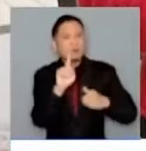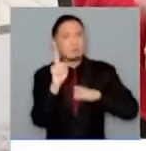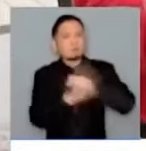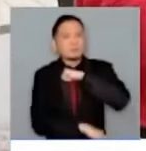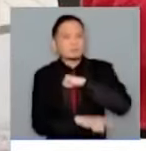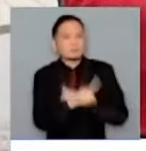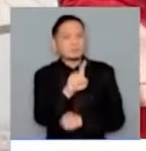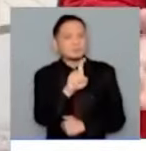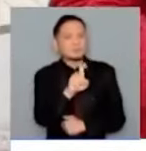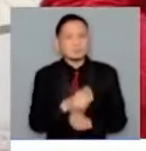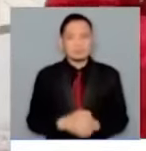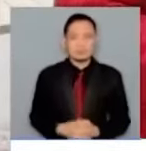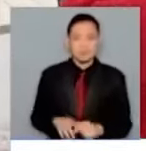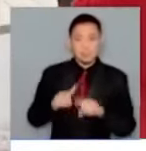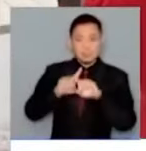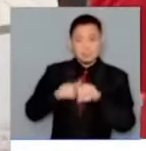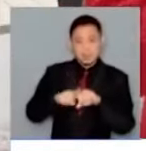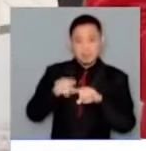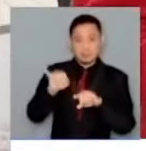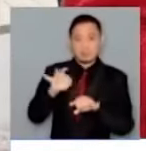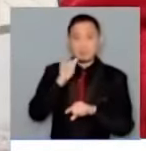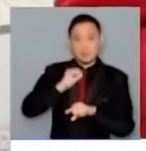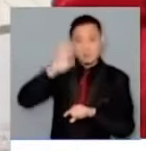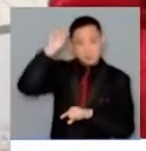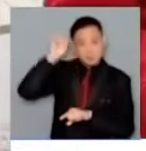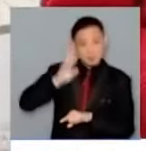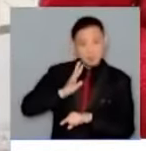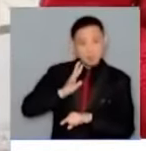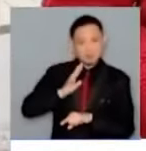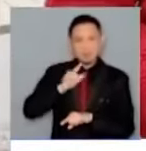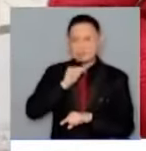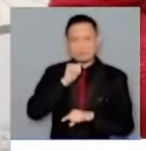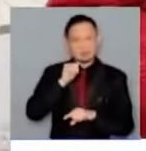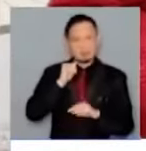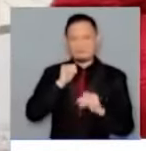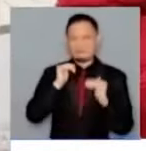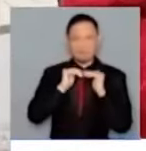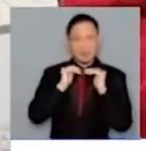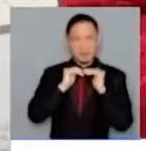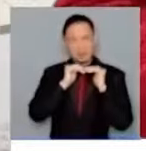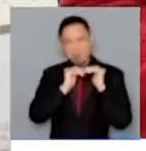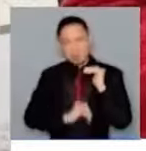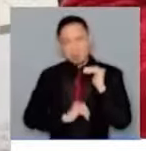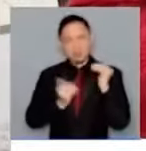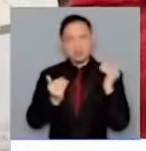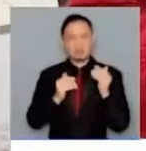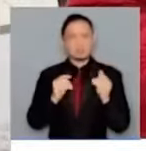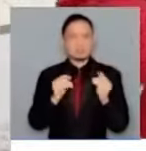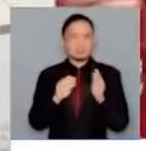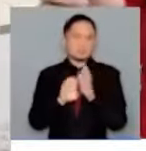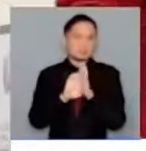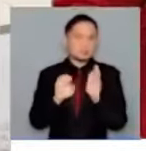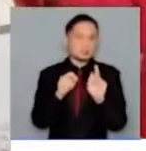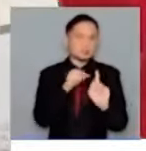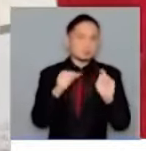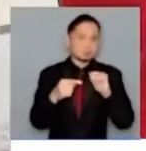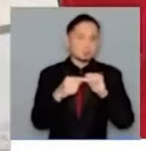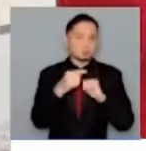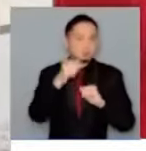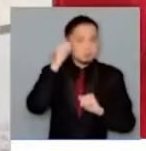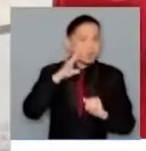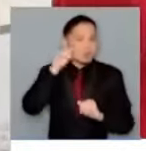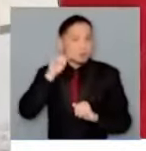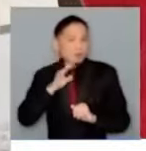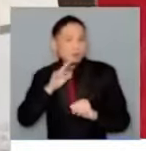kung ikaw ay babae o lalaki. Medyo madaya talaga ang mga batas natin tungkol sa pagpaparusa sa mga asawang nangangaliwa.